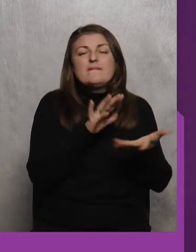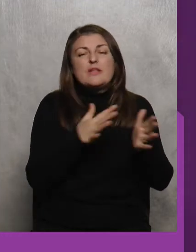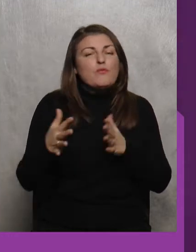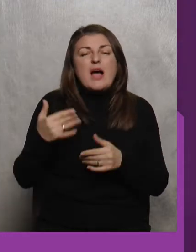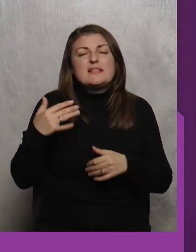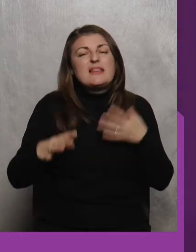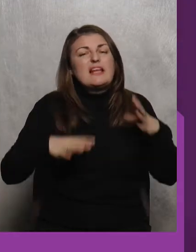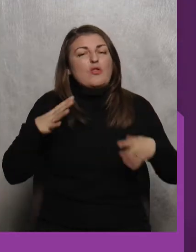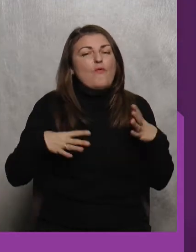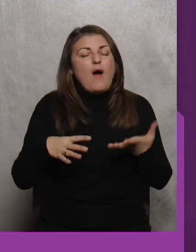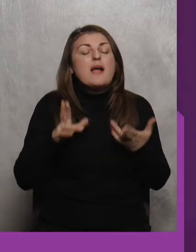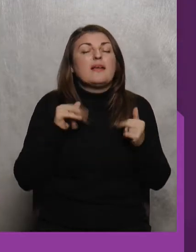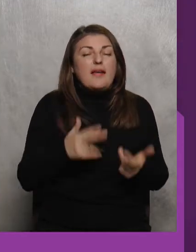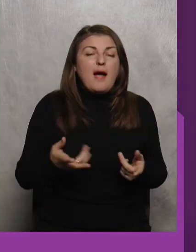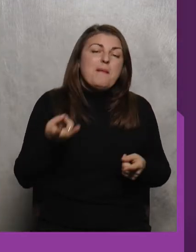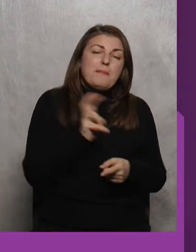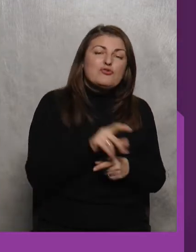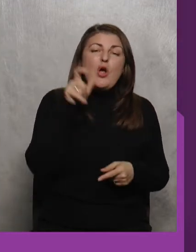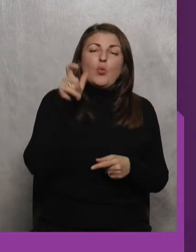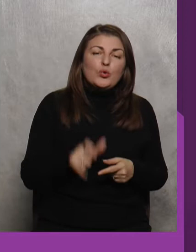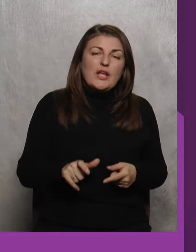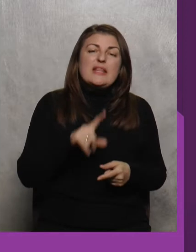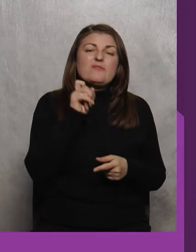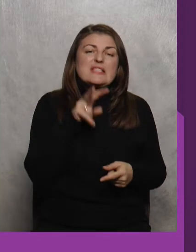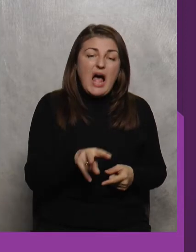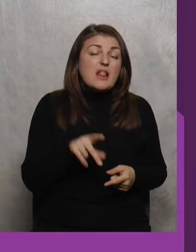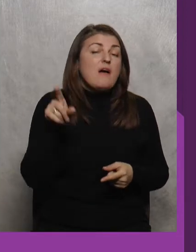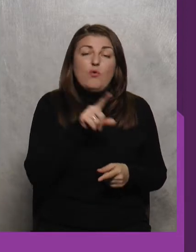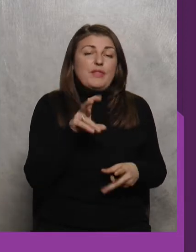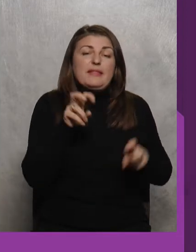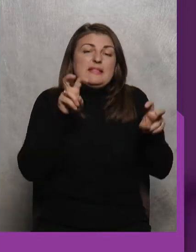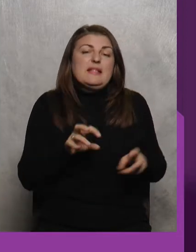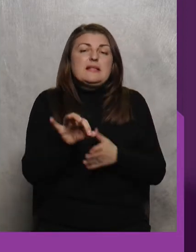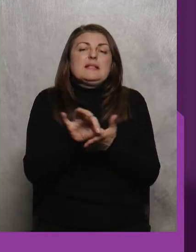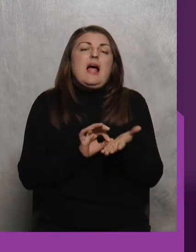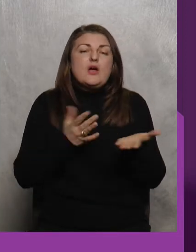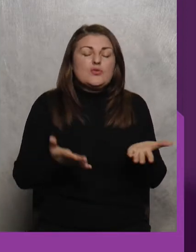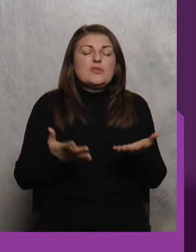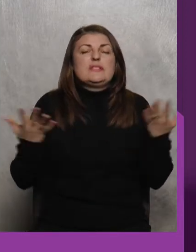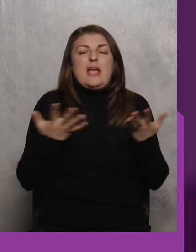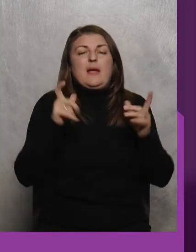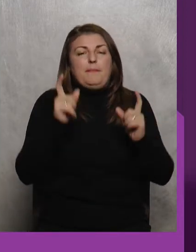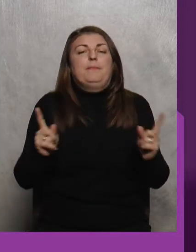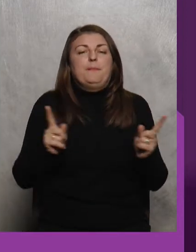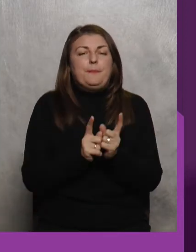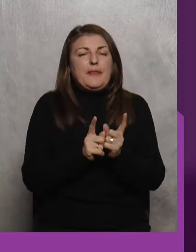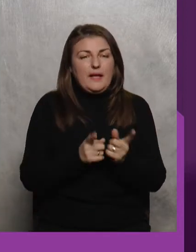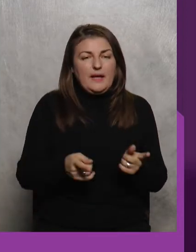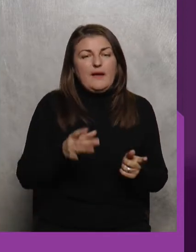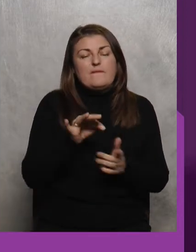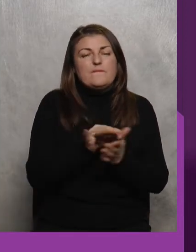відбуваються тренування? От прийшла людина у зал. Вона ж не сідає відразу з кимось із своїх